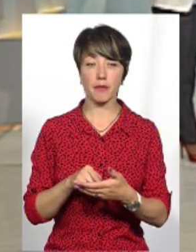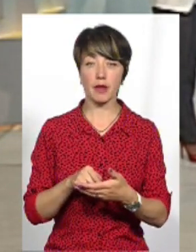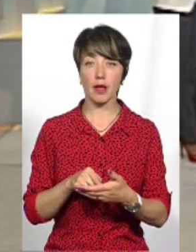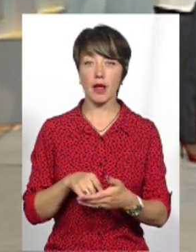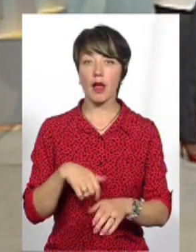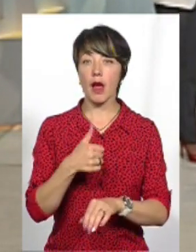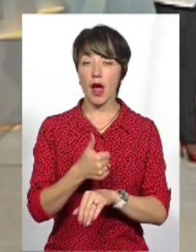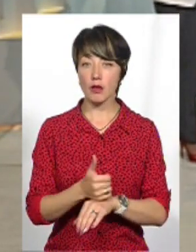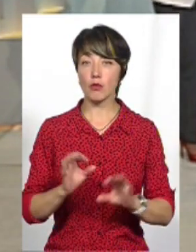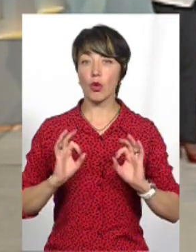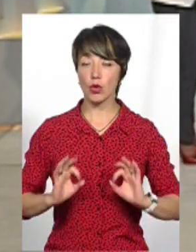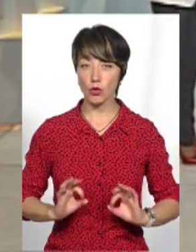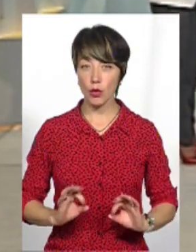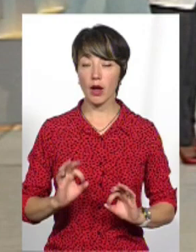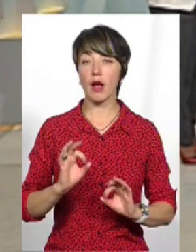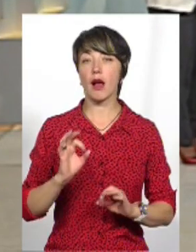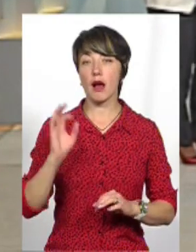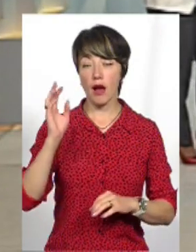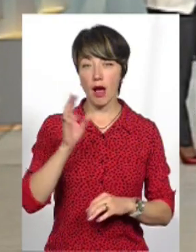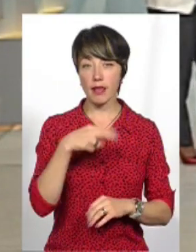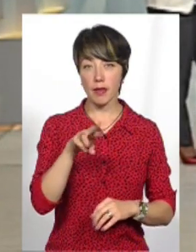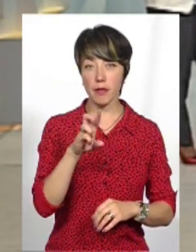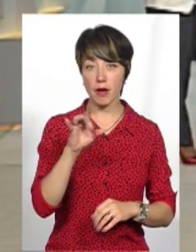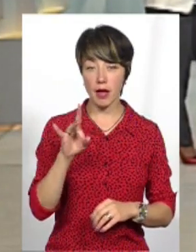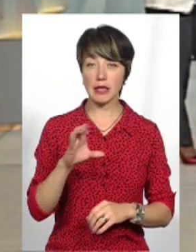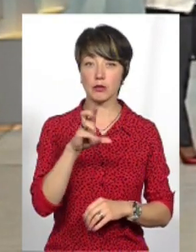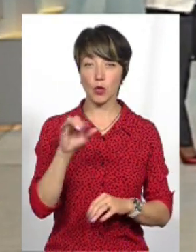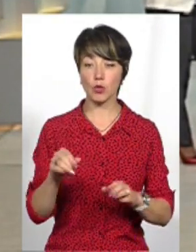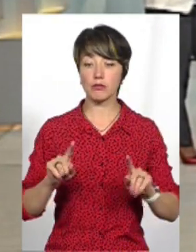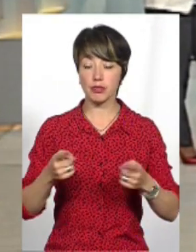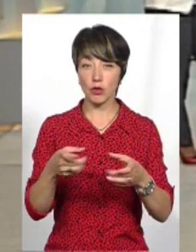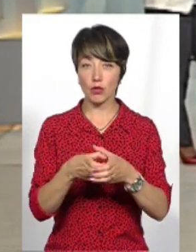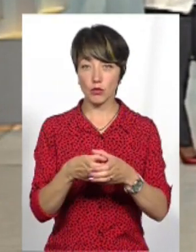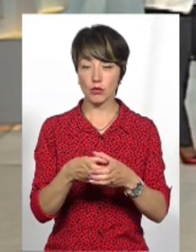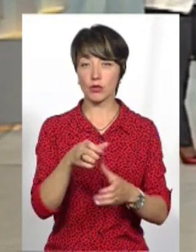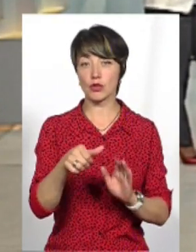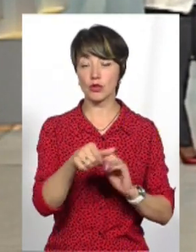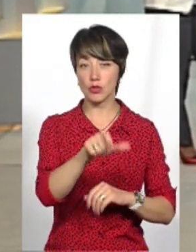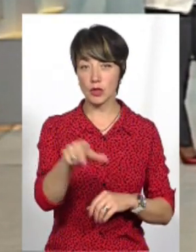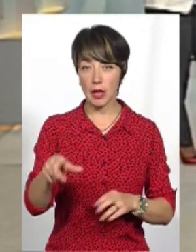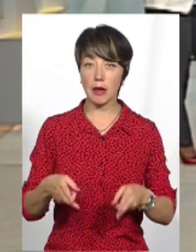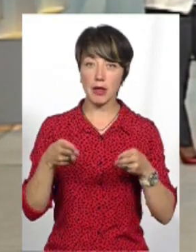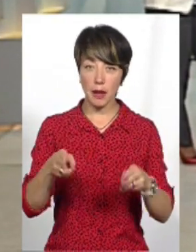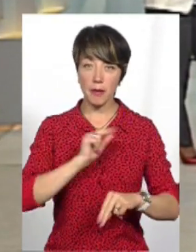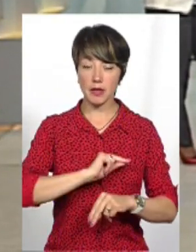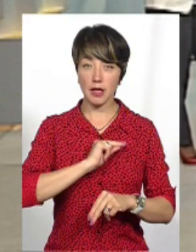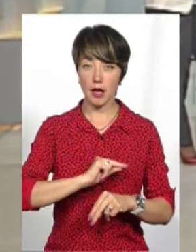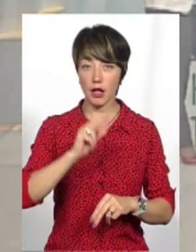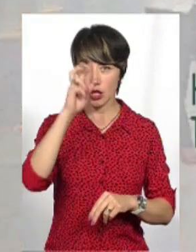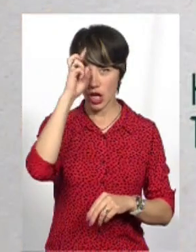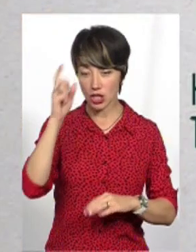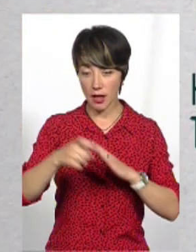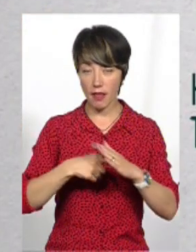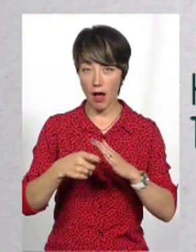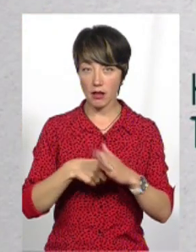Генпрокуратура України разом із ДБР Хмельницької області та СБУ затримала на гарячому групу осіб з числа криміналу та співробітників Держгеонадр,